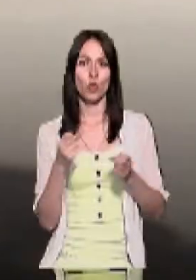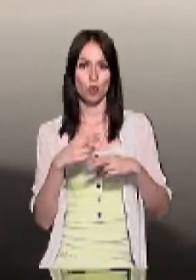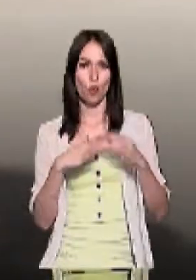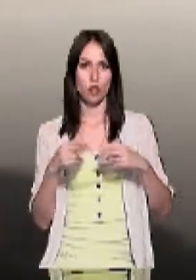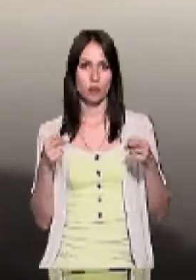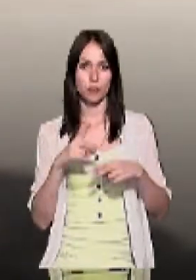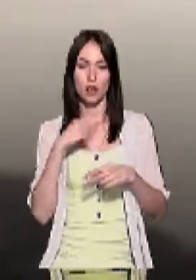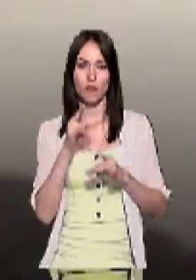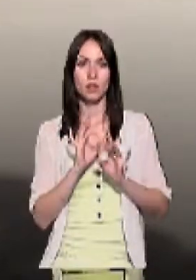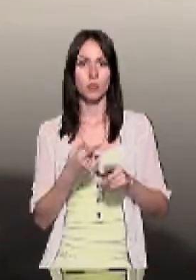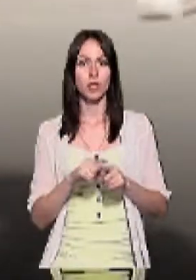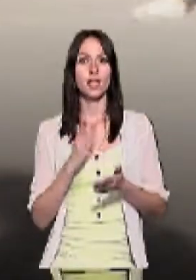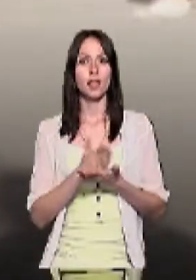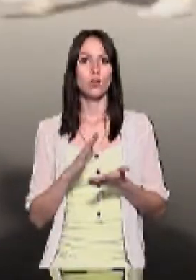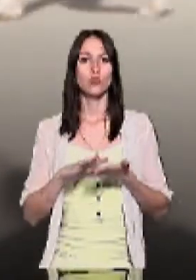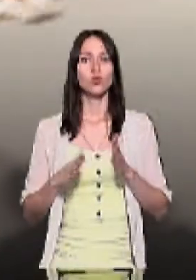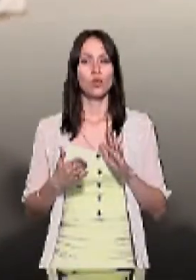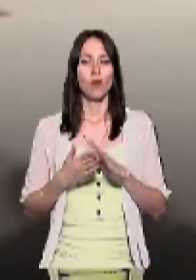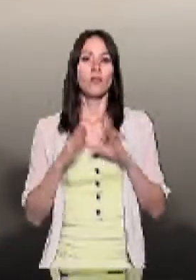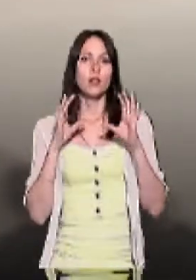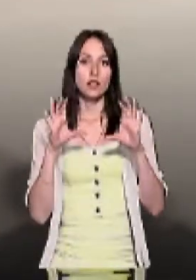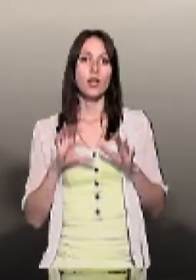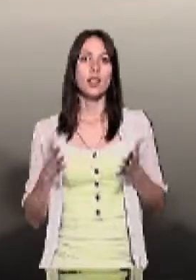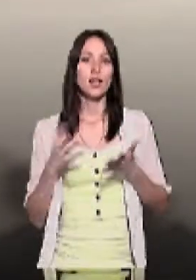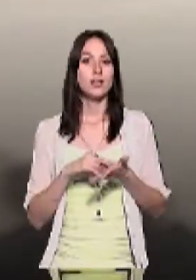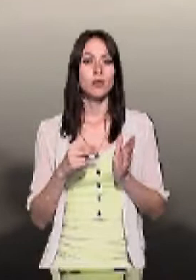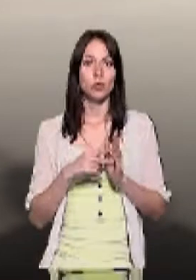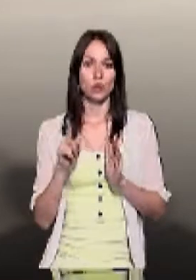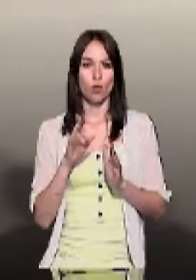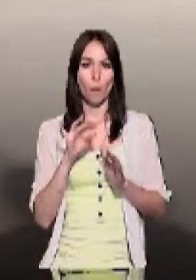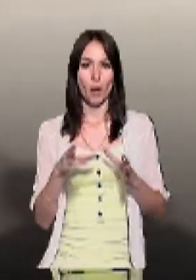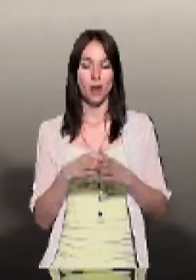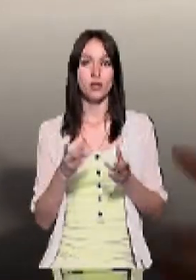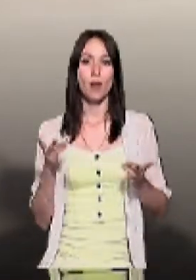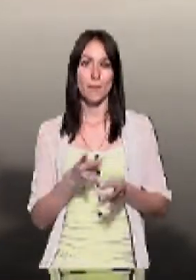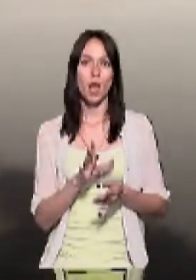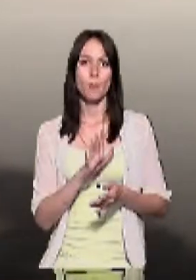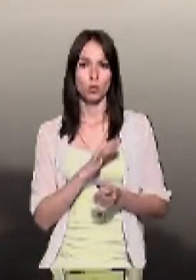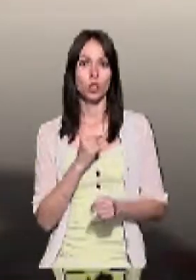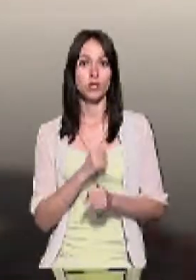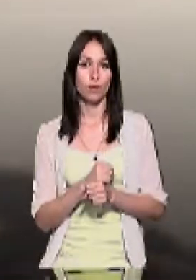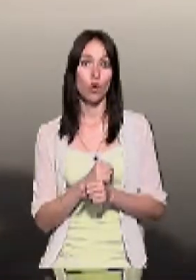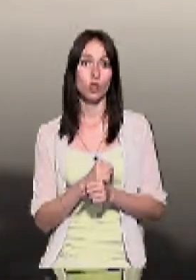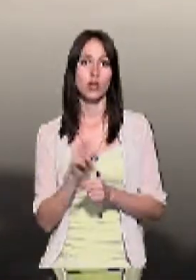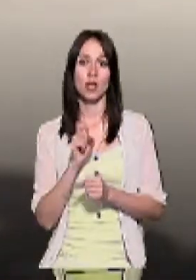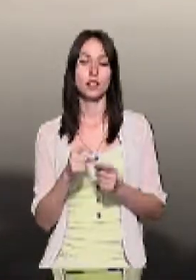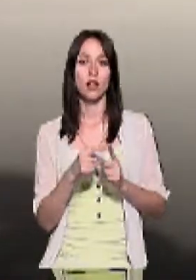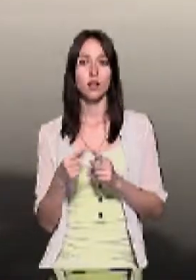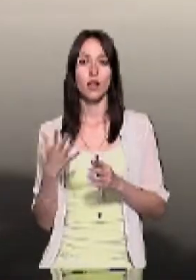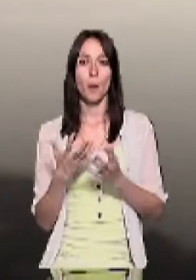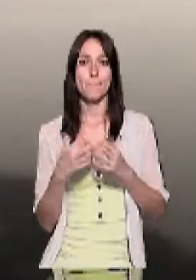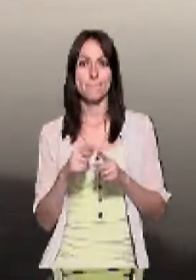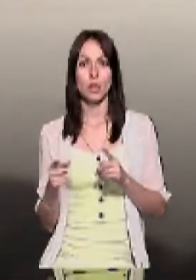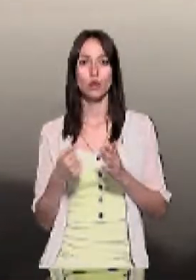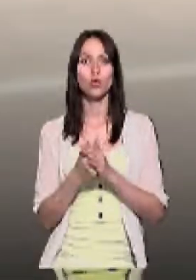Є умови законодавчі, які передбачають, що партія має бути створена за певний період до